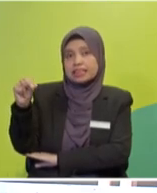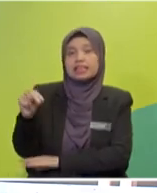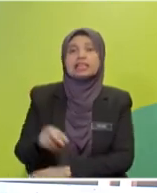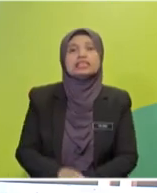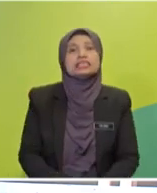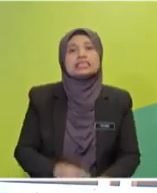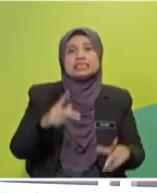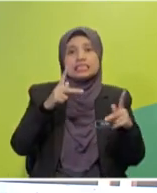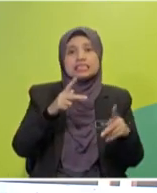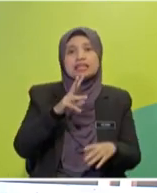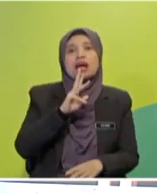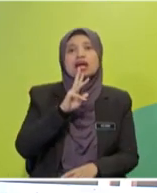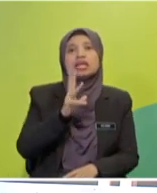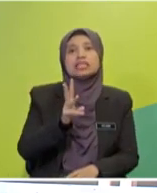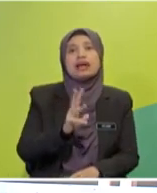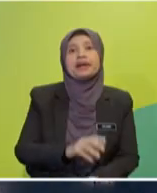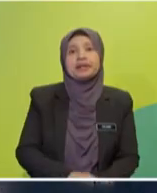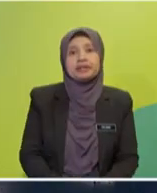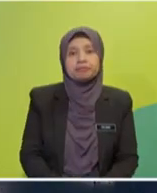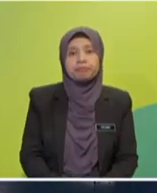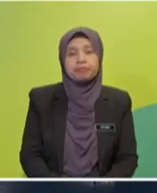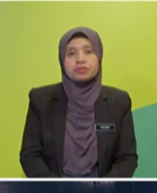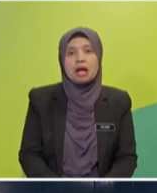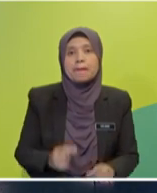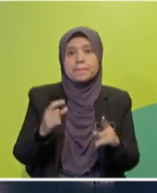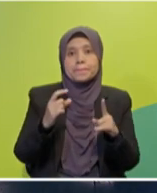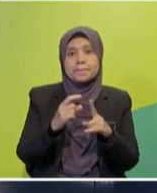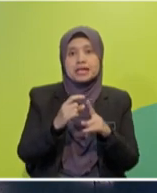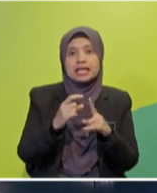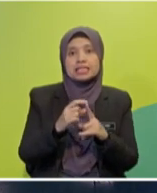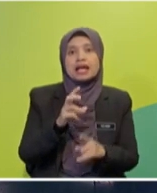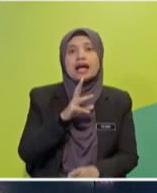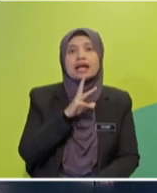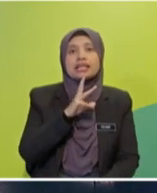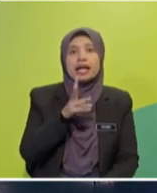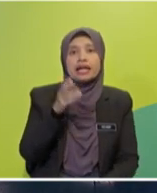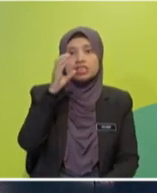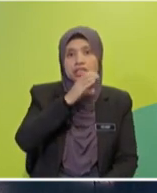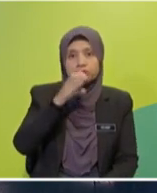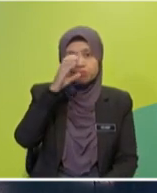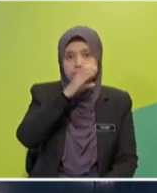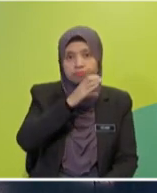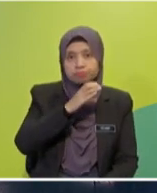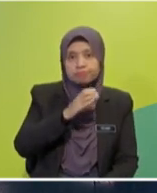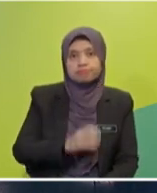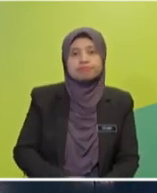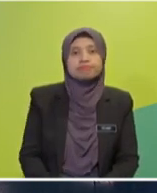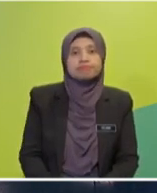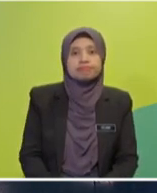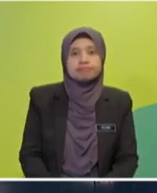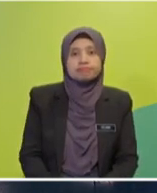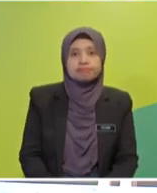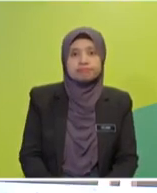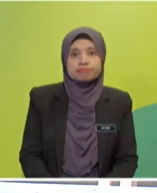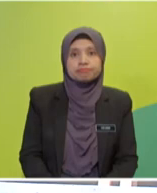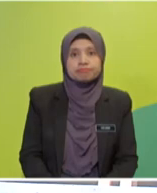udara, kenderaan air. Kenderaan air, cikgu, kena tentunya. Kena cari perkataan air. Air. Saya jumpa di sini. Air di